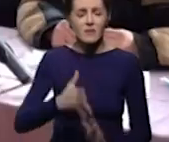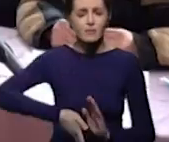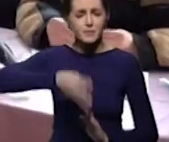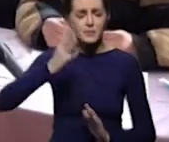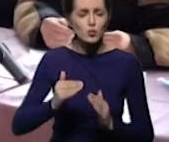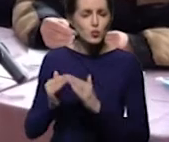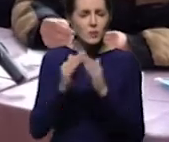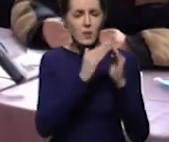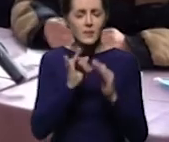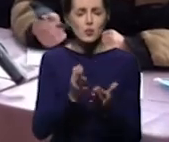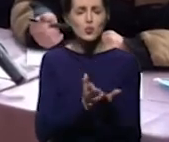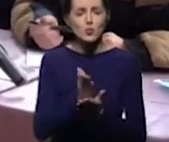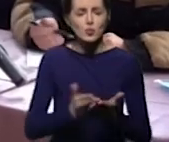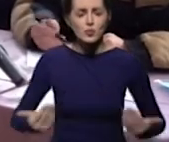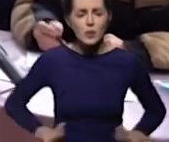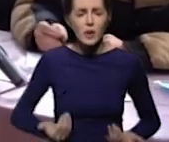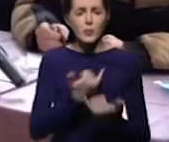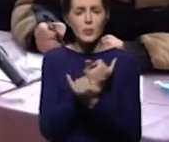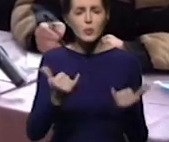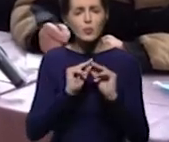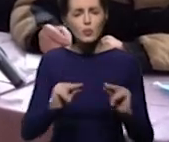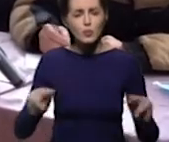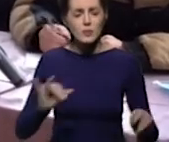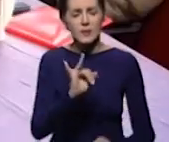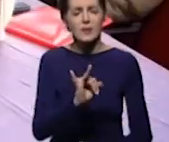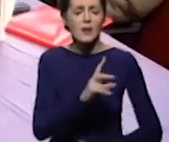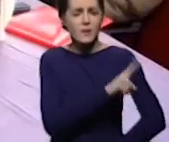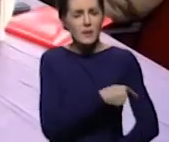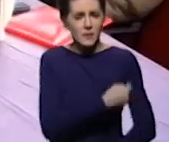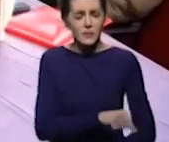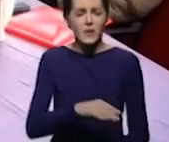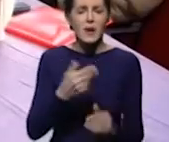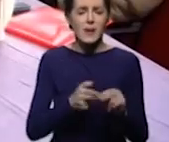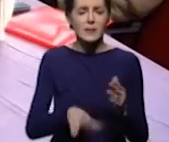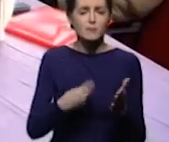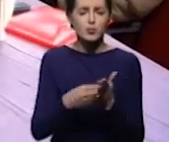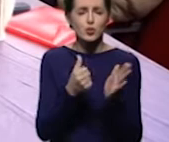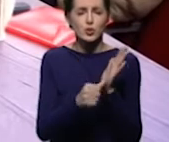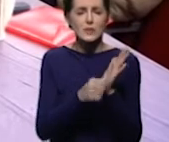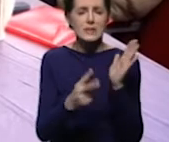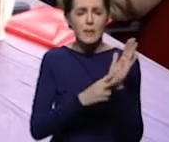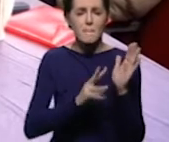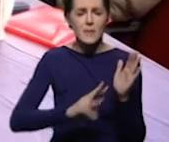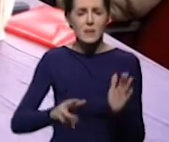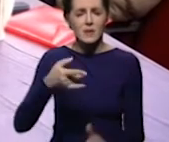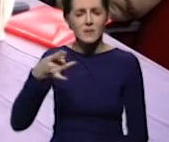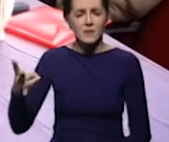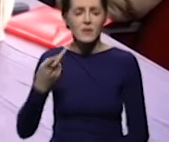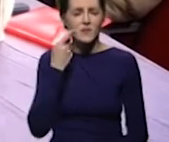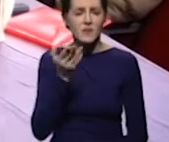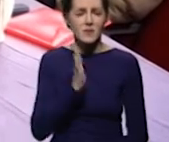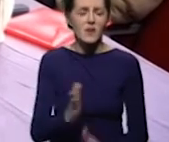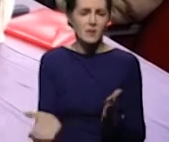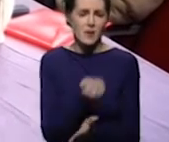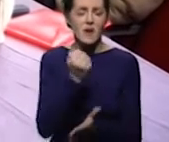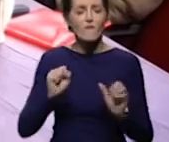будинку під службове житло для вчителів та лікарів. Із бюджетом у 67 мільйонів гривень громада завжди рада знайти